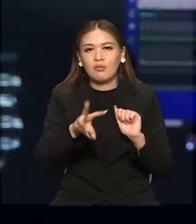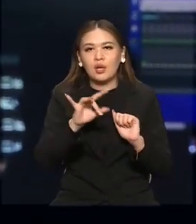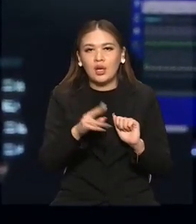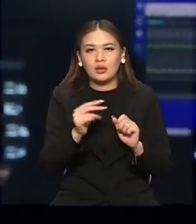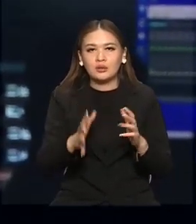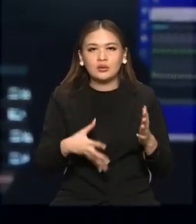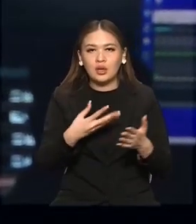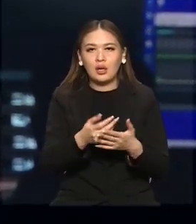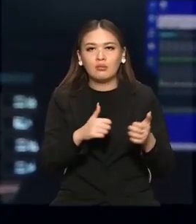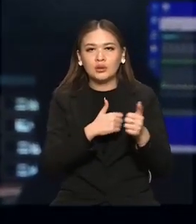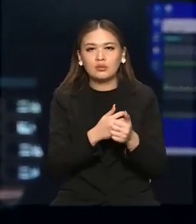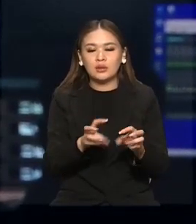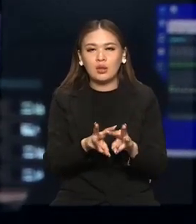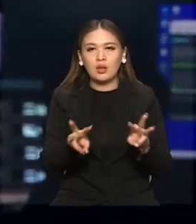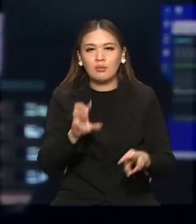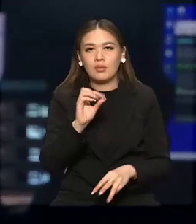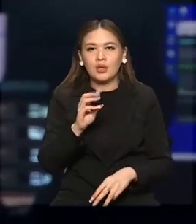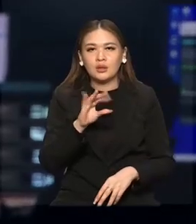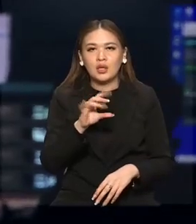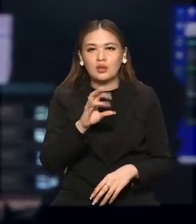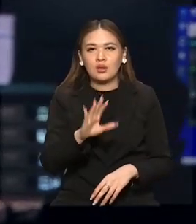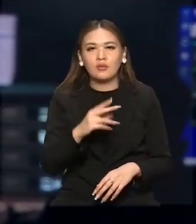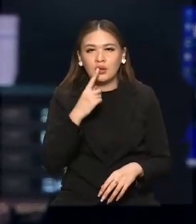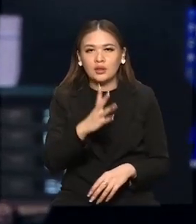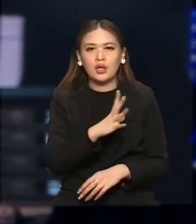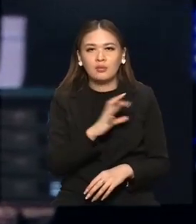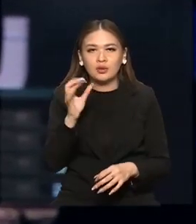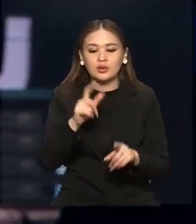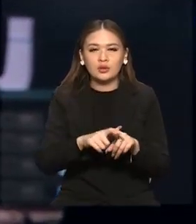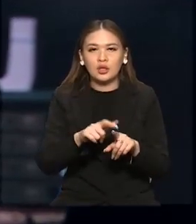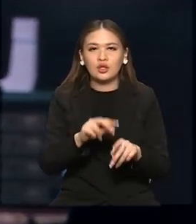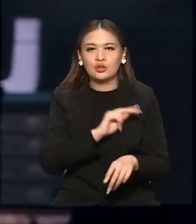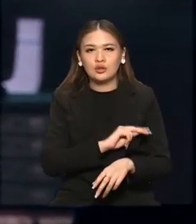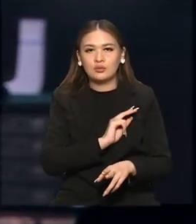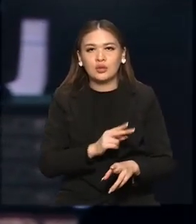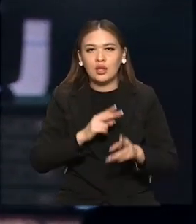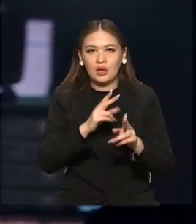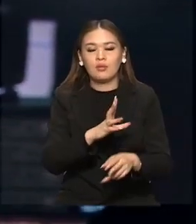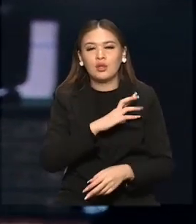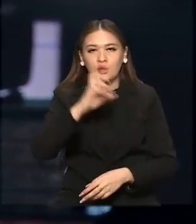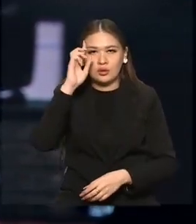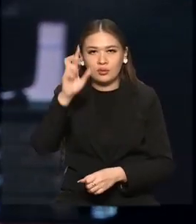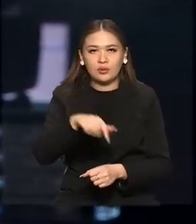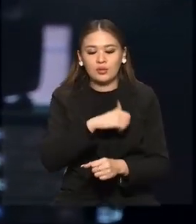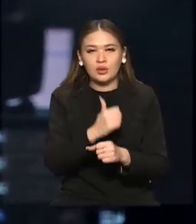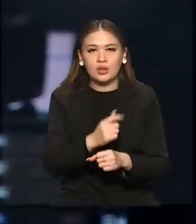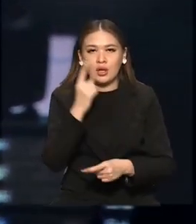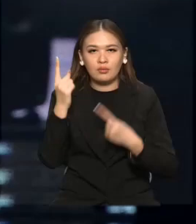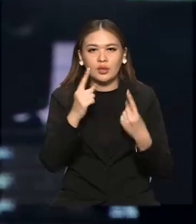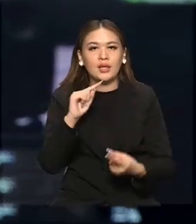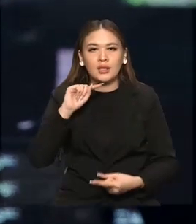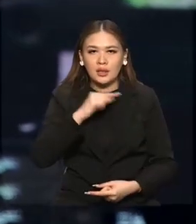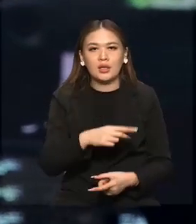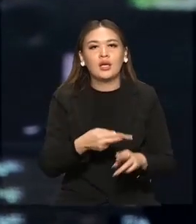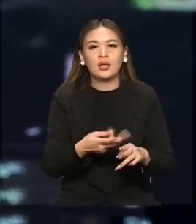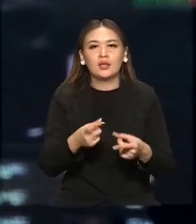бөлінген. Бүгін премьер-министр Олжас Бектенов аталған аймаққа жұмыс сапарымен барды. Үкімет басшысы коммуналдық энергетикалық